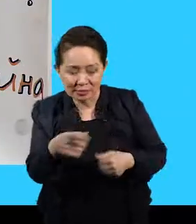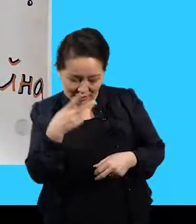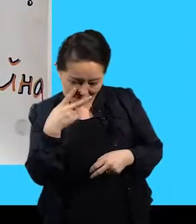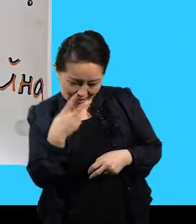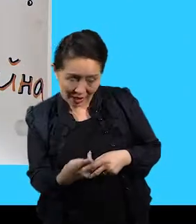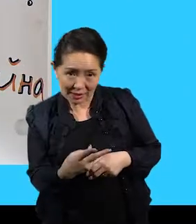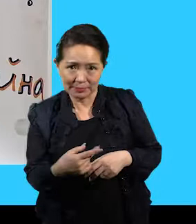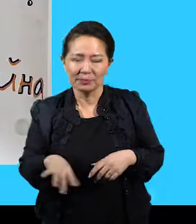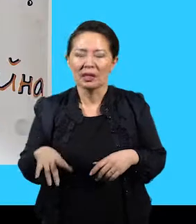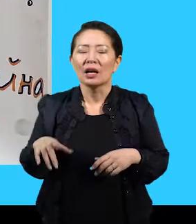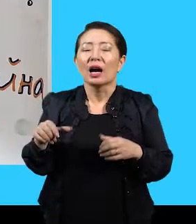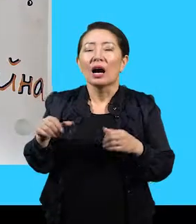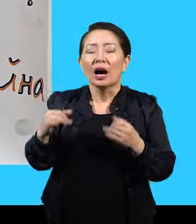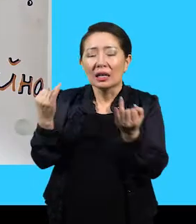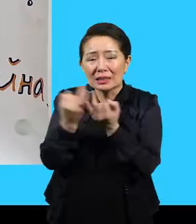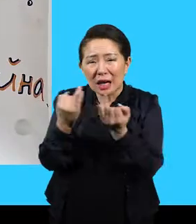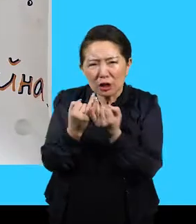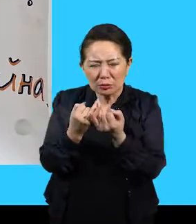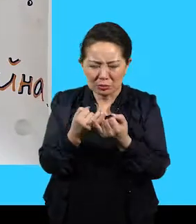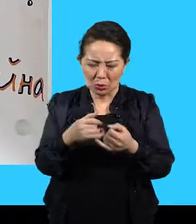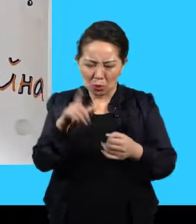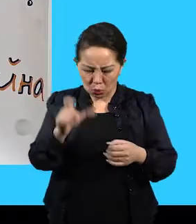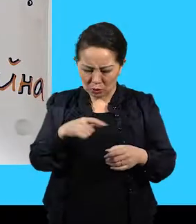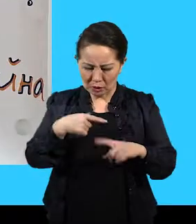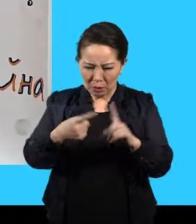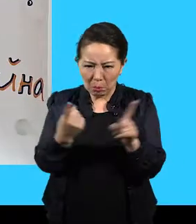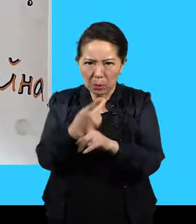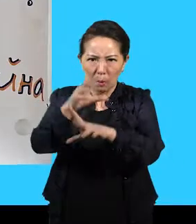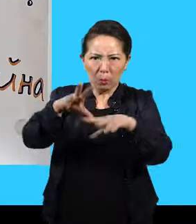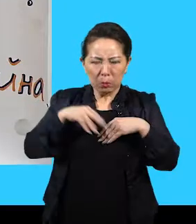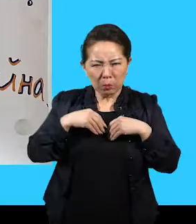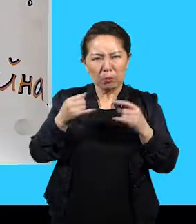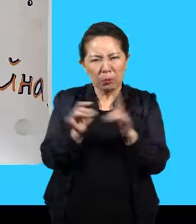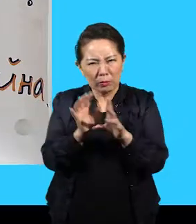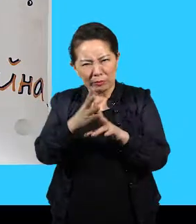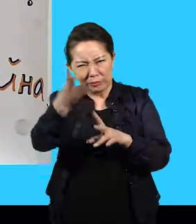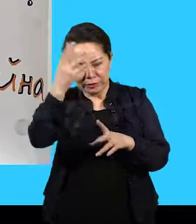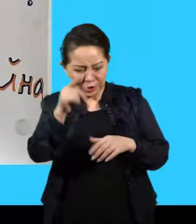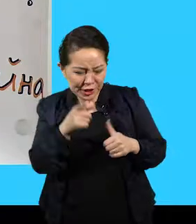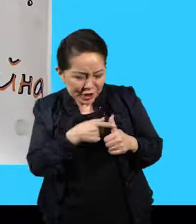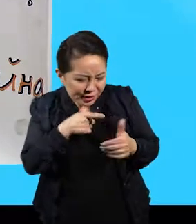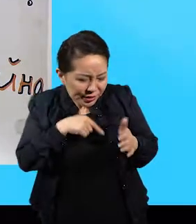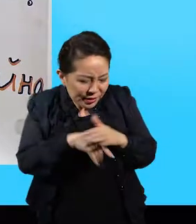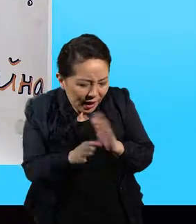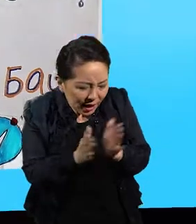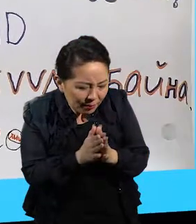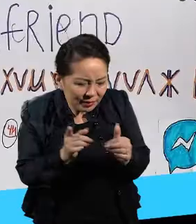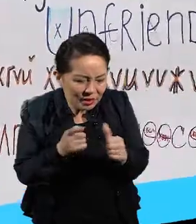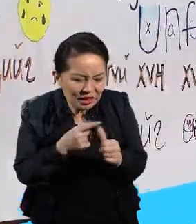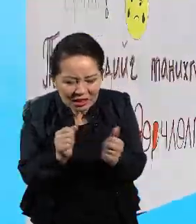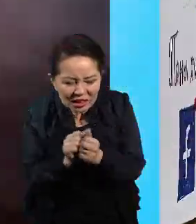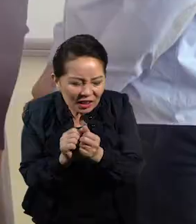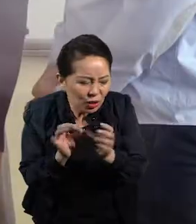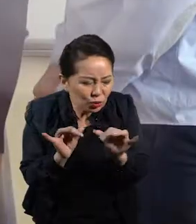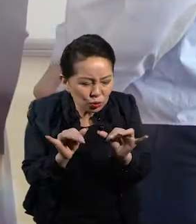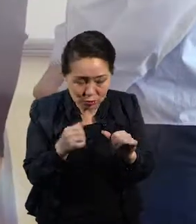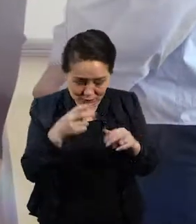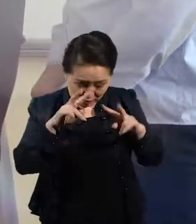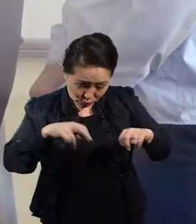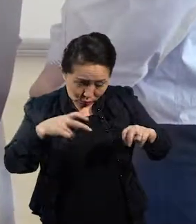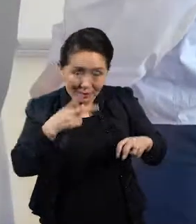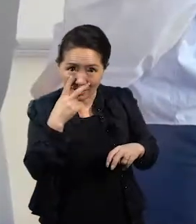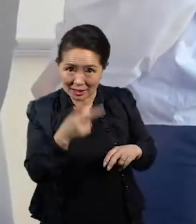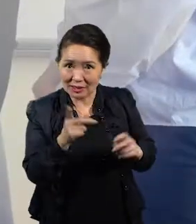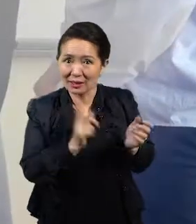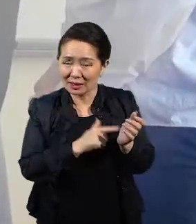ертөнцид хүүхдүүд гэмт хэрэг золиос болохоос хэлэх те одоо яг энтэй адилхан хинтээ нийлж байна, ямар төрлийн хүүхдтэй байна гэдгийг тийм сайн судлах. Тэгэхээр